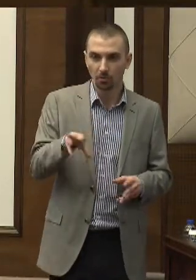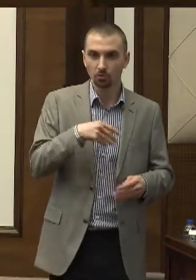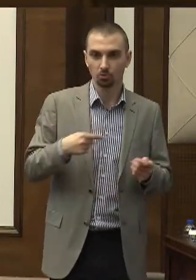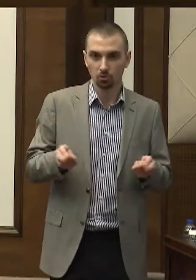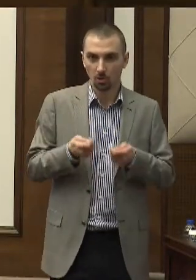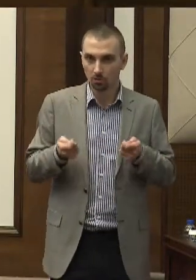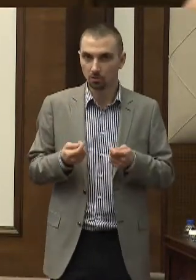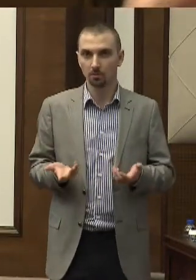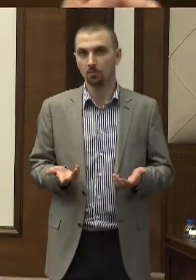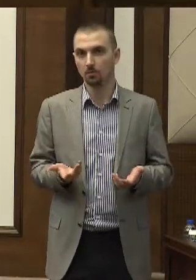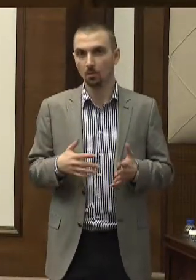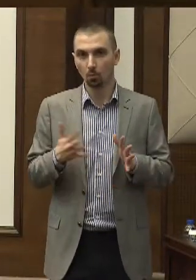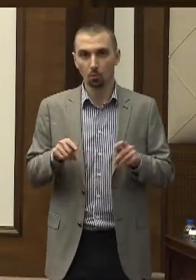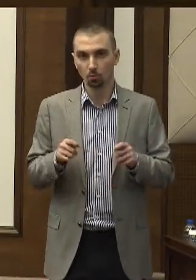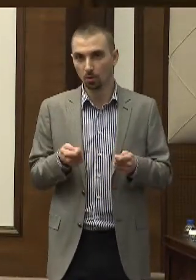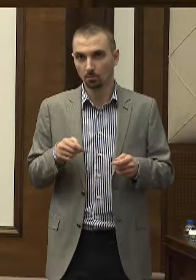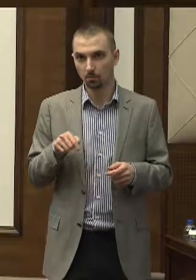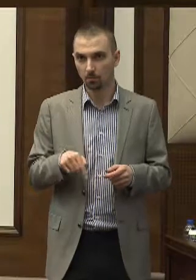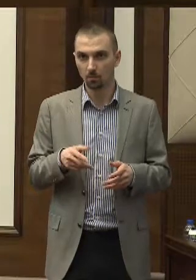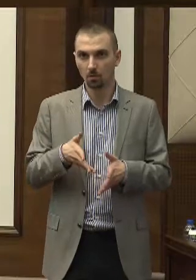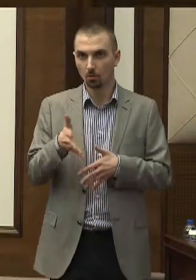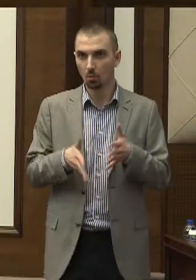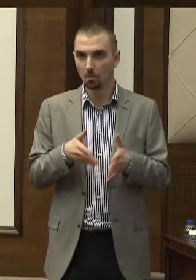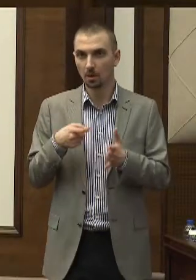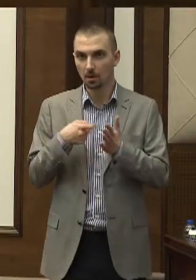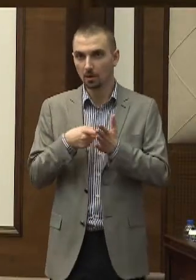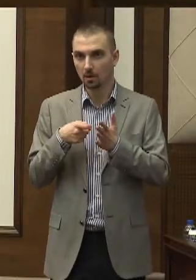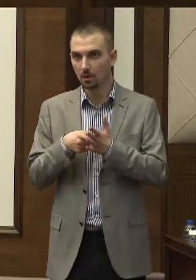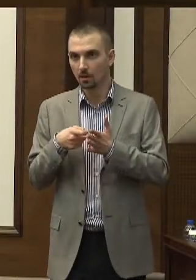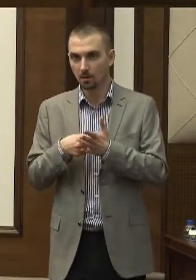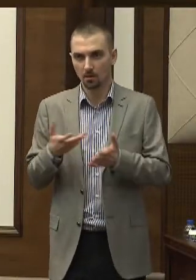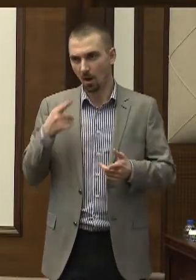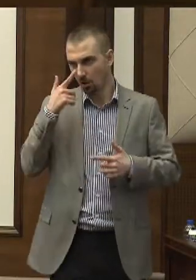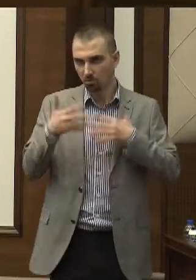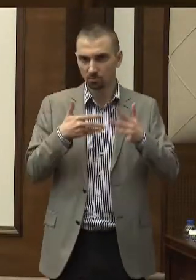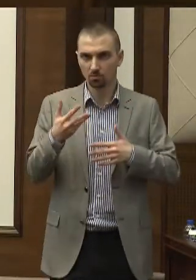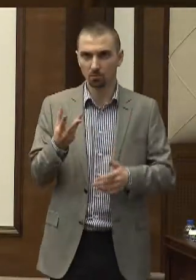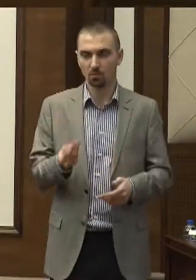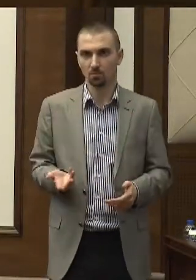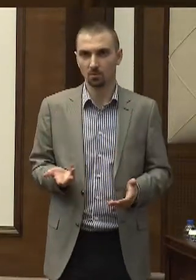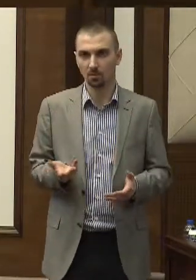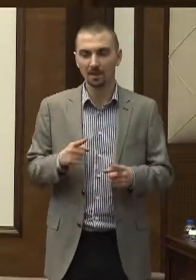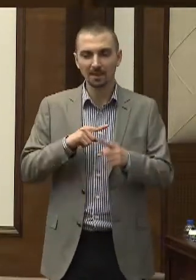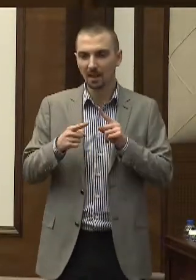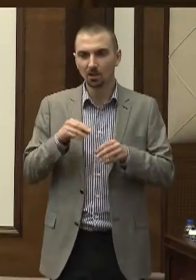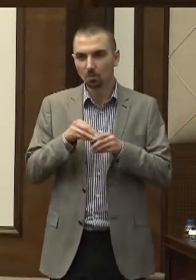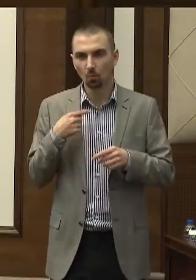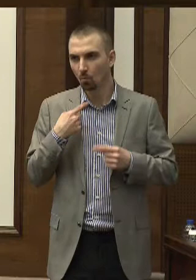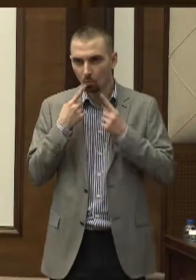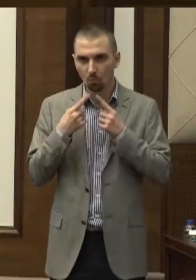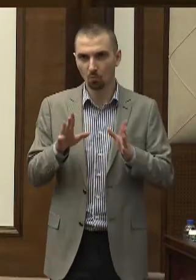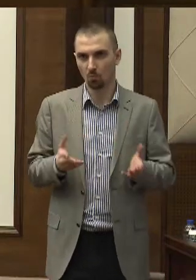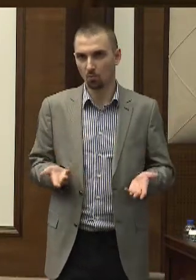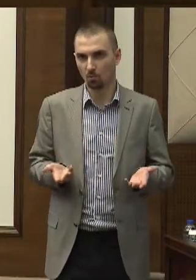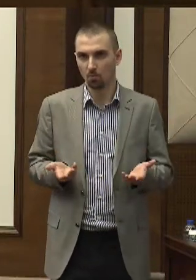çalışanlar, Büyükçekmece sokaklarının ismini vermekten aciz mi ya? Arkadaşlar bunu siyaset yapmak için söylemiyorum. Aciz miyiz